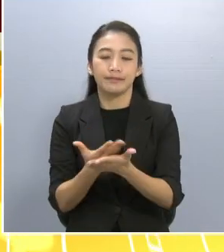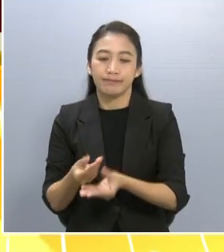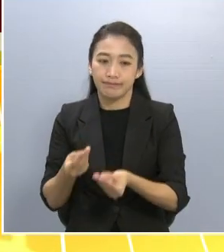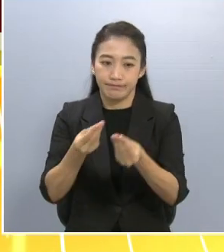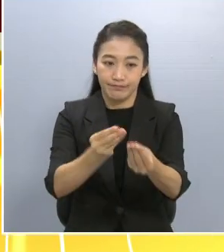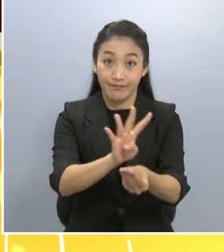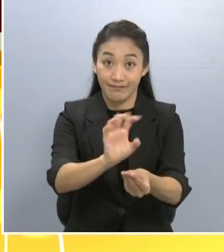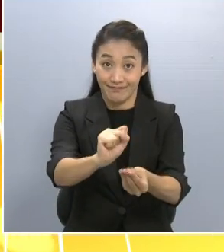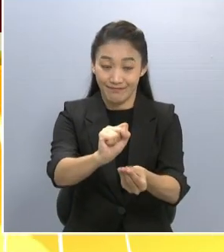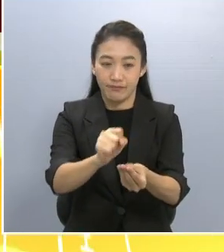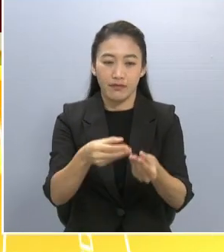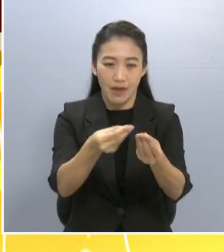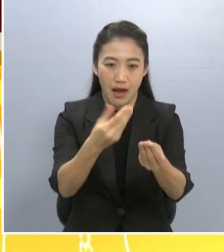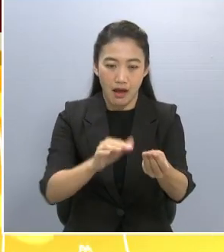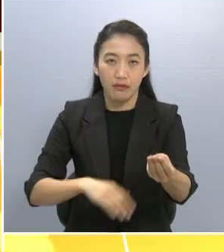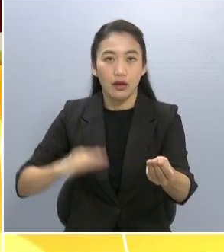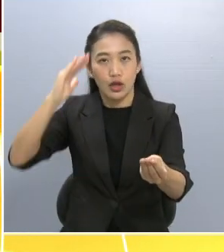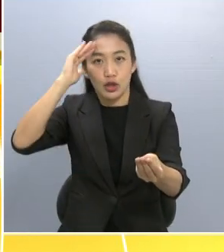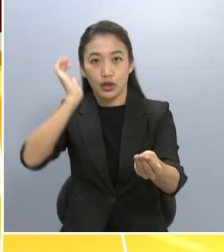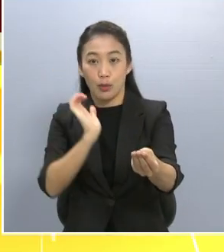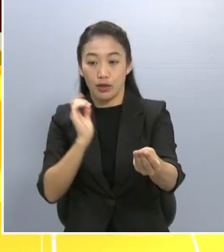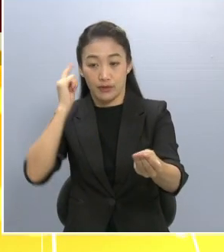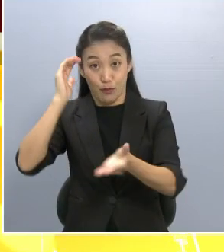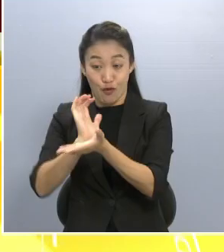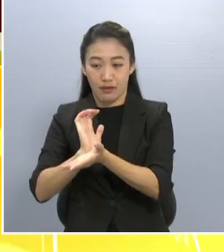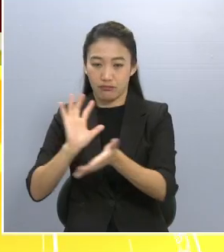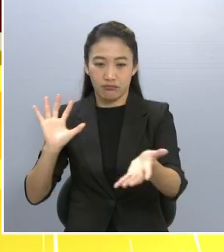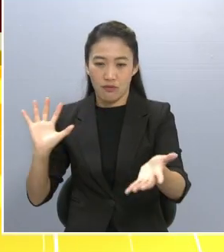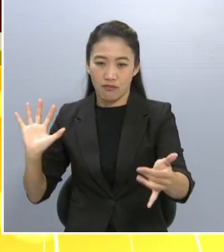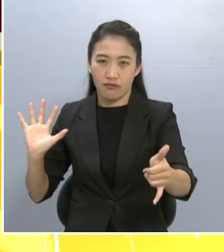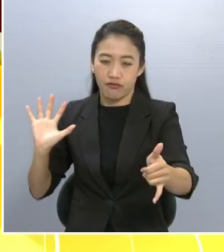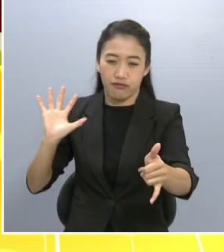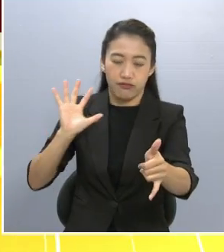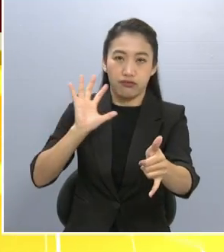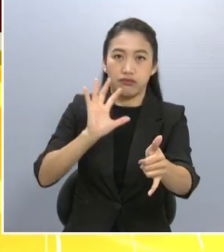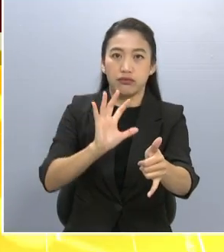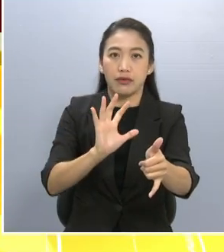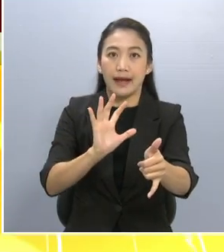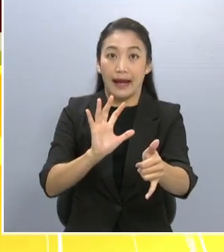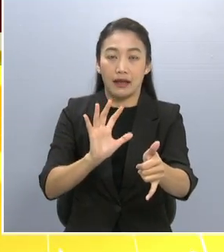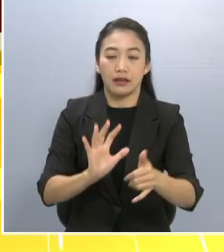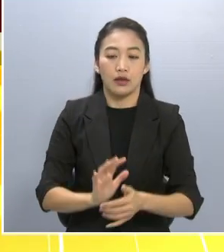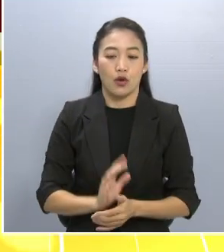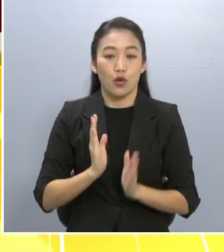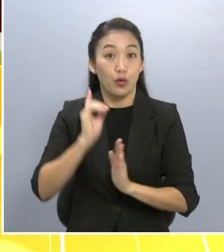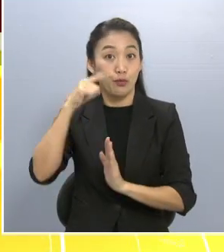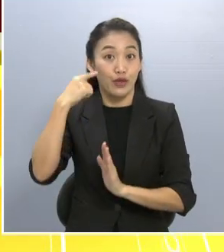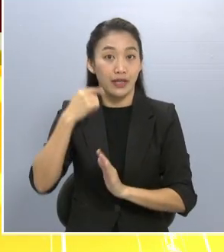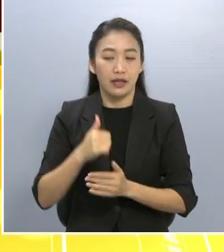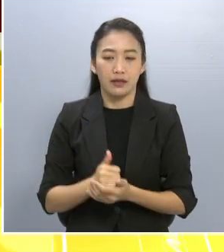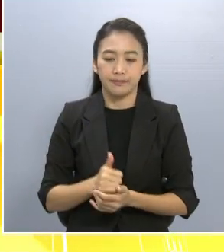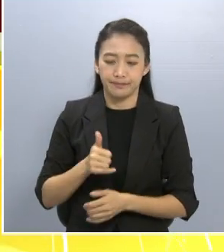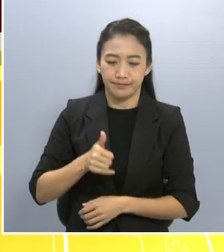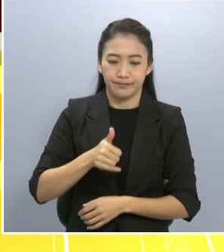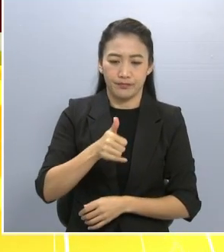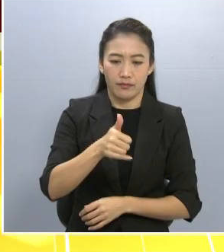เจ้าหน้าที่กัมพูชามั้ยกัมพูชาครับเมื่อมันมีรัฐเดินทางมาถึงก่อนจะส่งสัญญาณมีชายคนหนึ่งมาเรียกให้เข้า